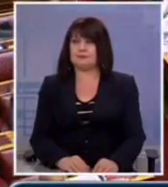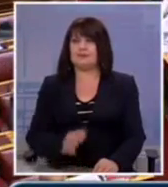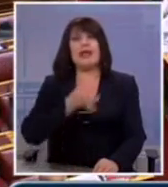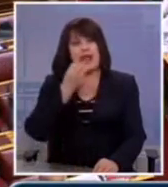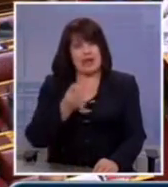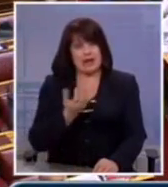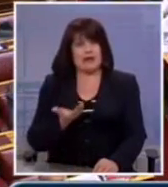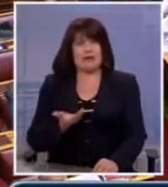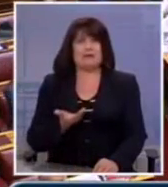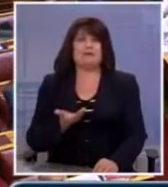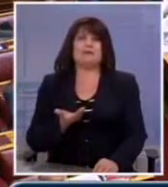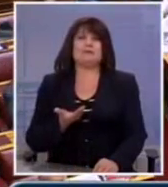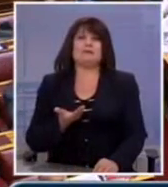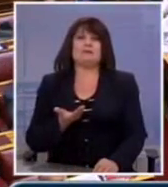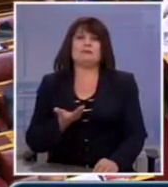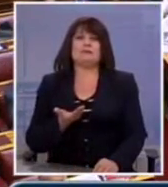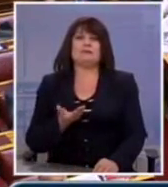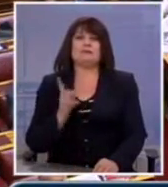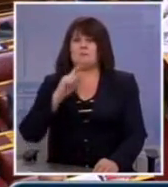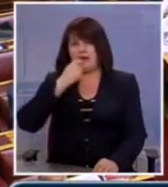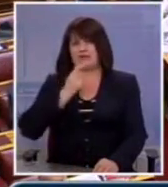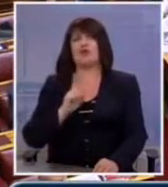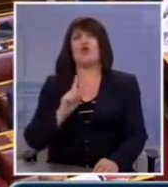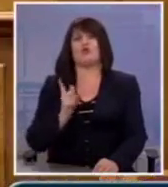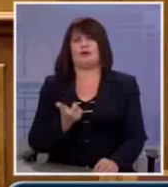Έλεγα λοιπόν, και δεν είναι μυστικό,